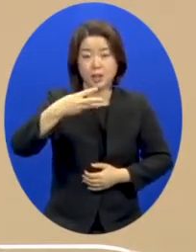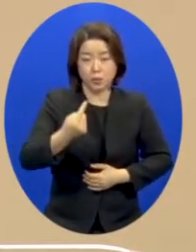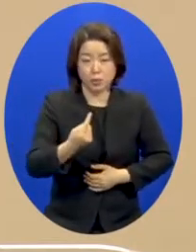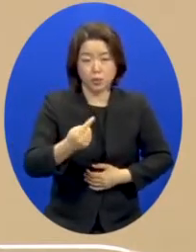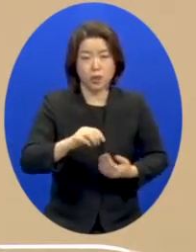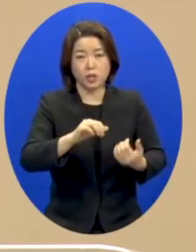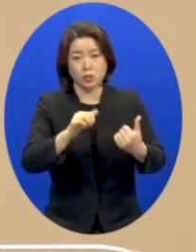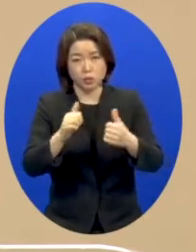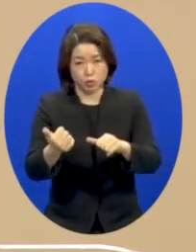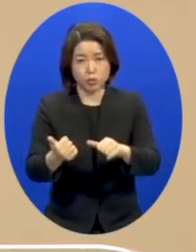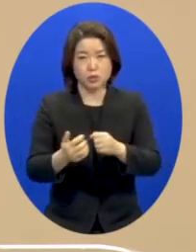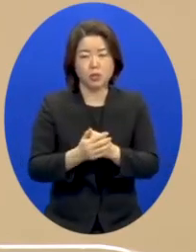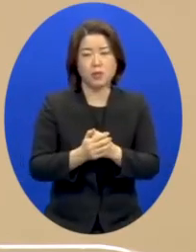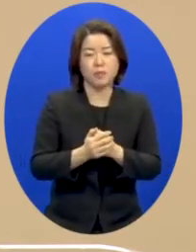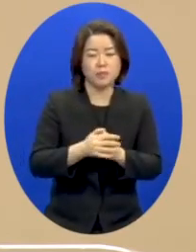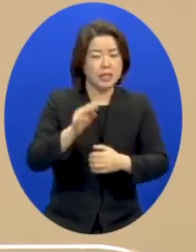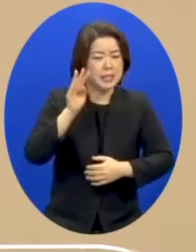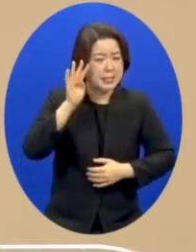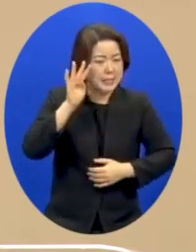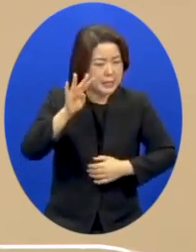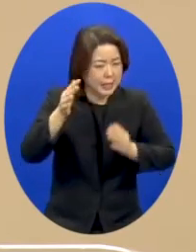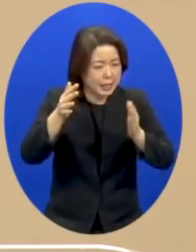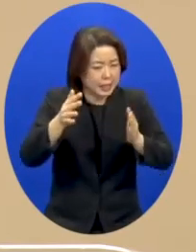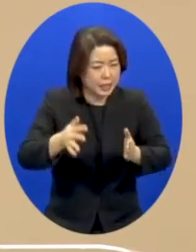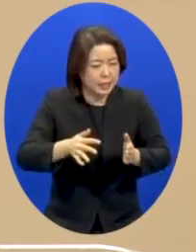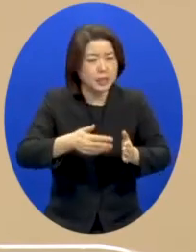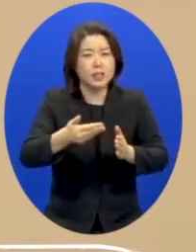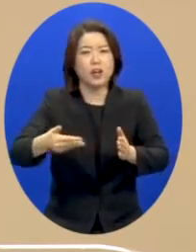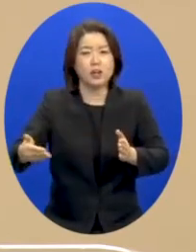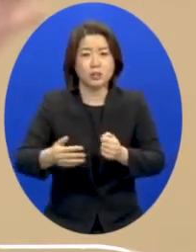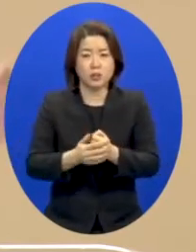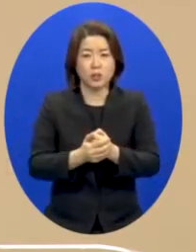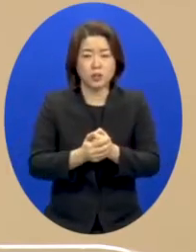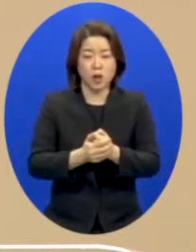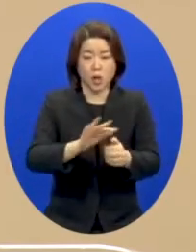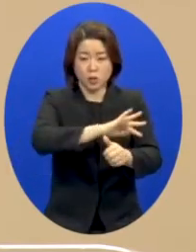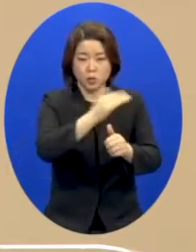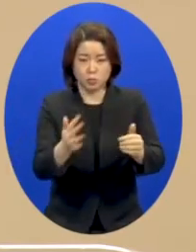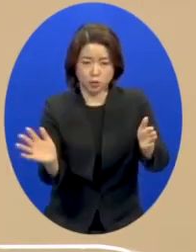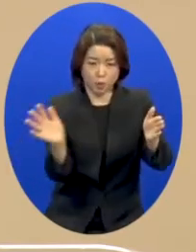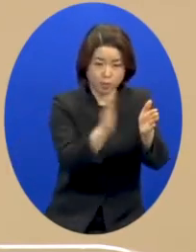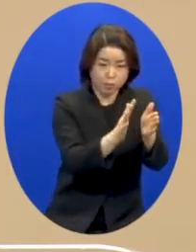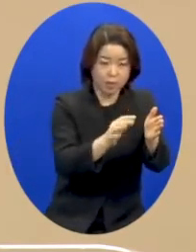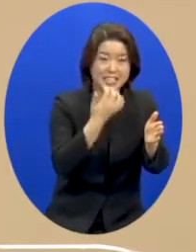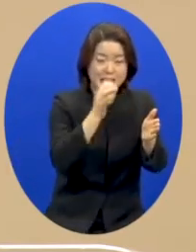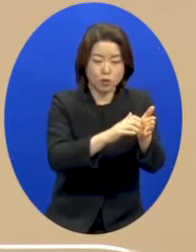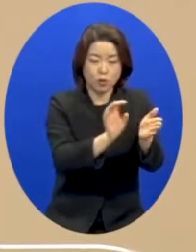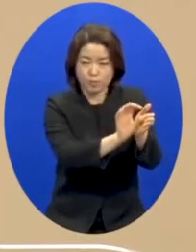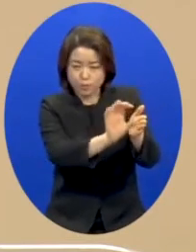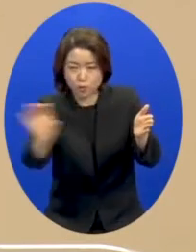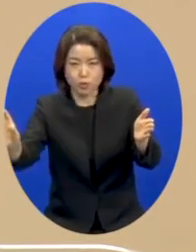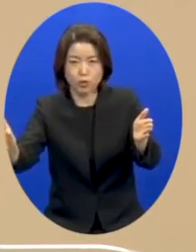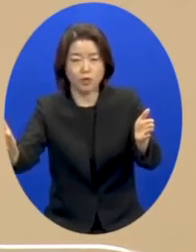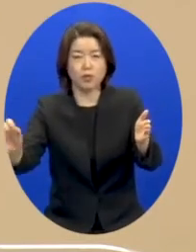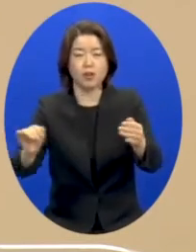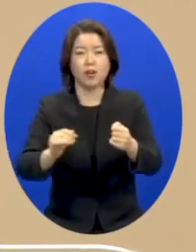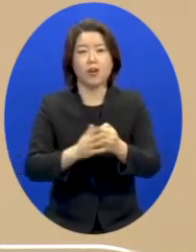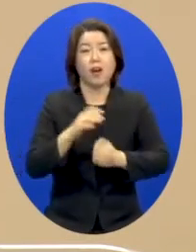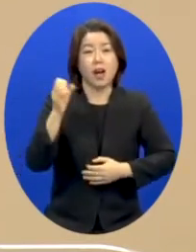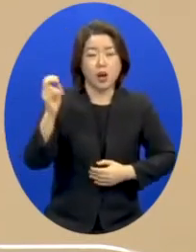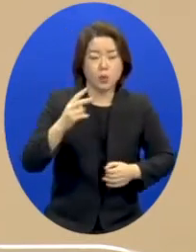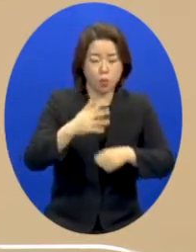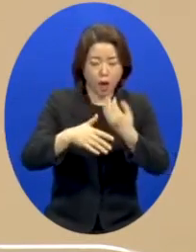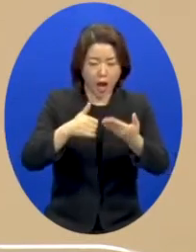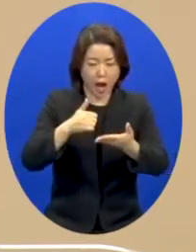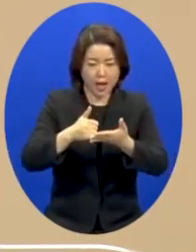냄새가 나는데 그 무덤에 서서 그 가로막은 돌을 치워 놓으라고 하시고, 그리고는 하나님께